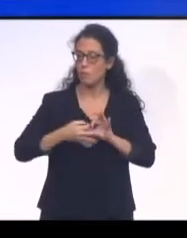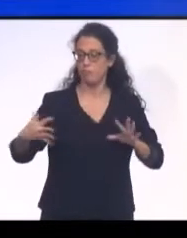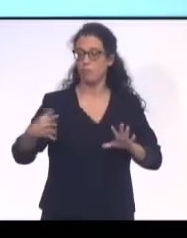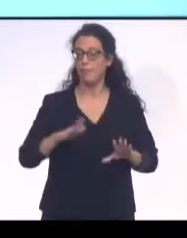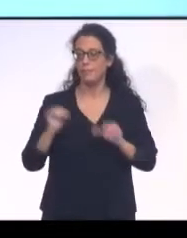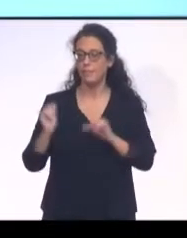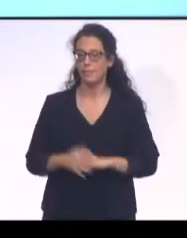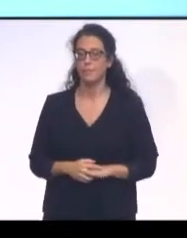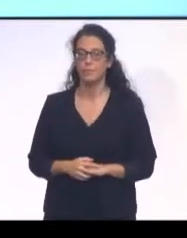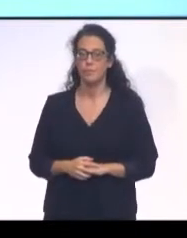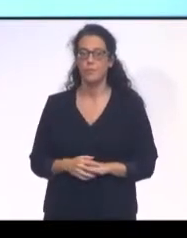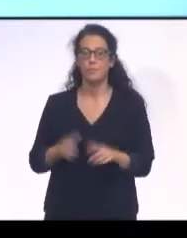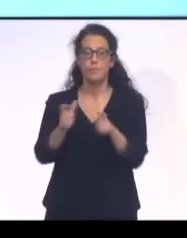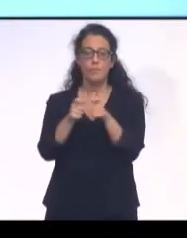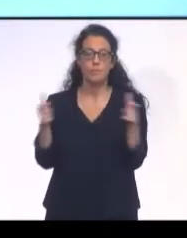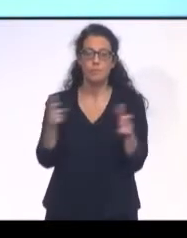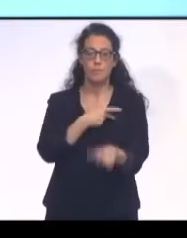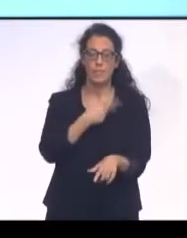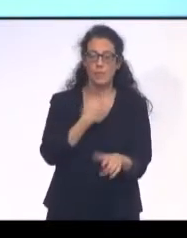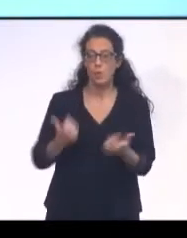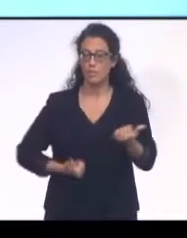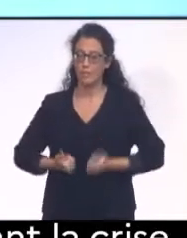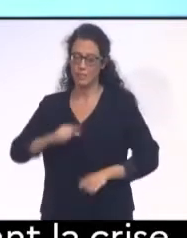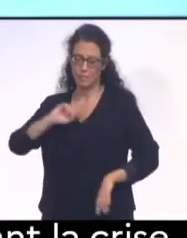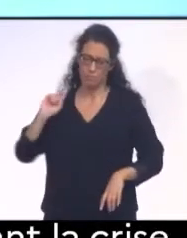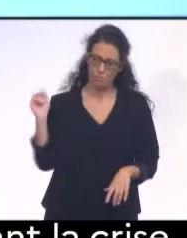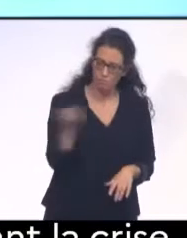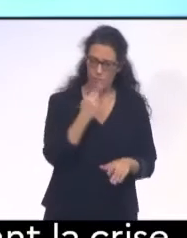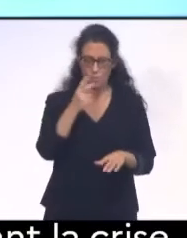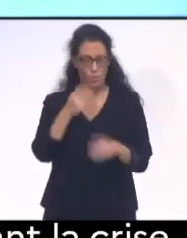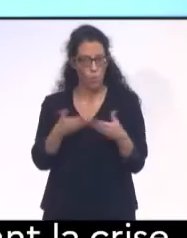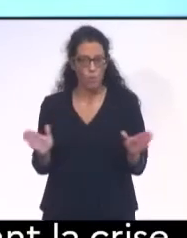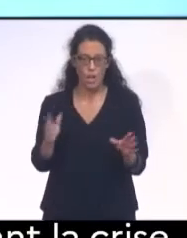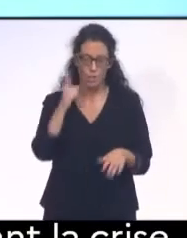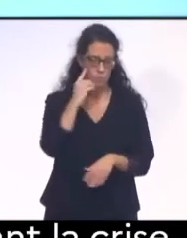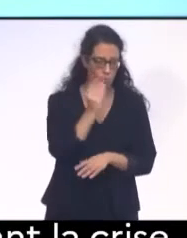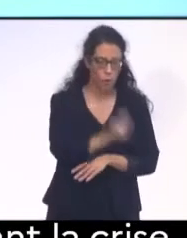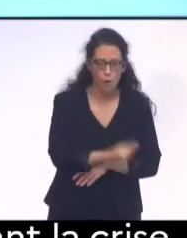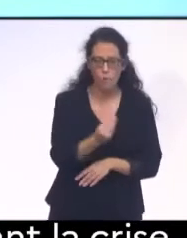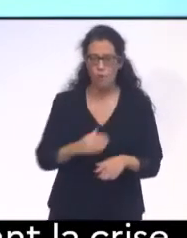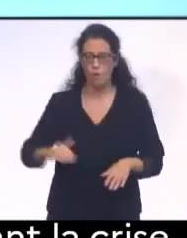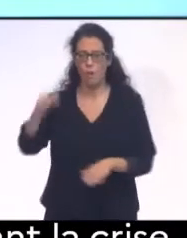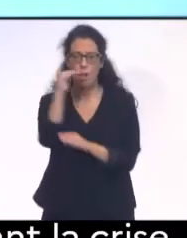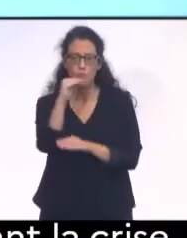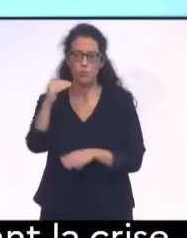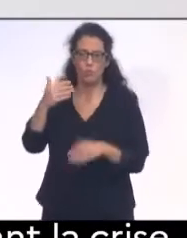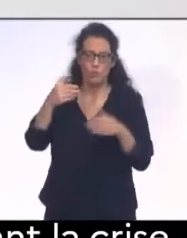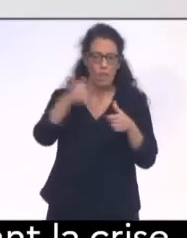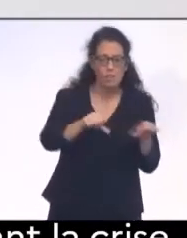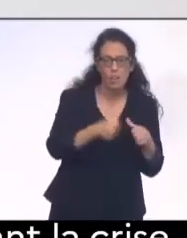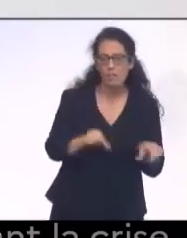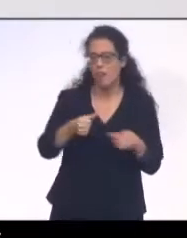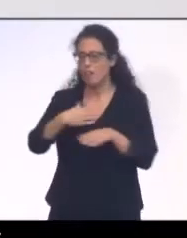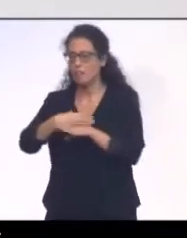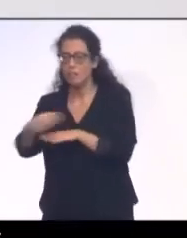établissements médicaux et services. Je vous l'ai dit, il reste ouvert. L'ensemble pour enfants et pour adultes, internats, externats, ainsi que les accueils de jour